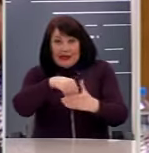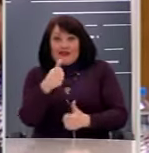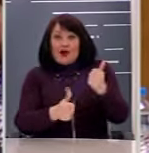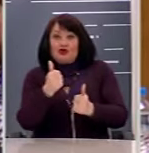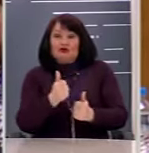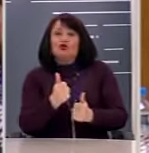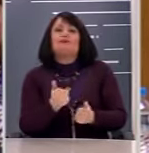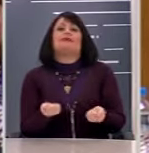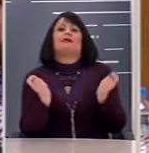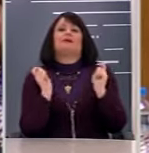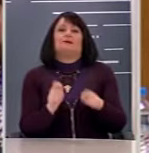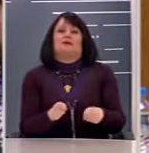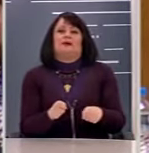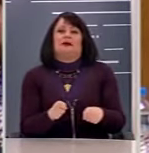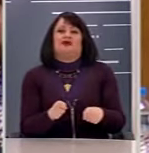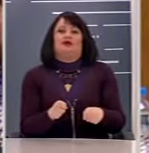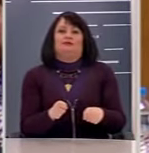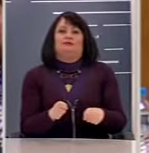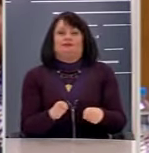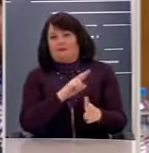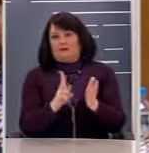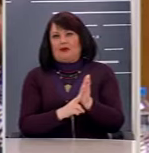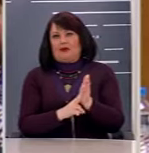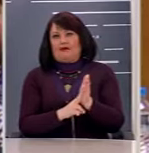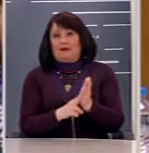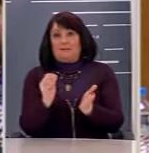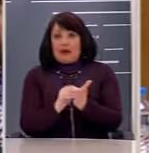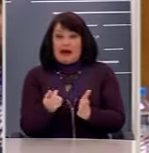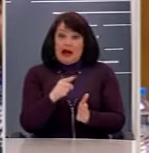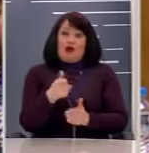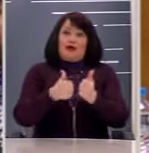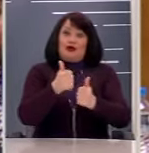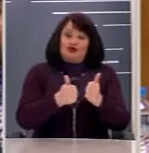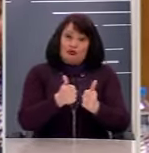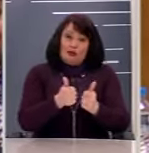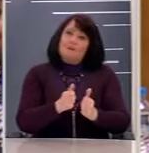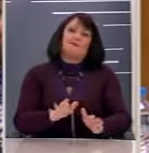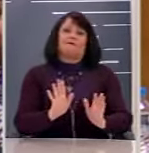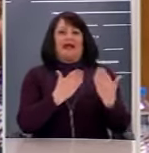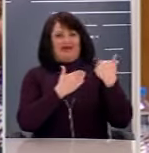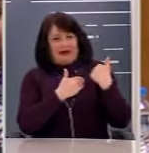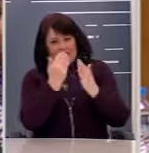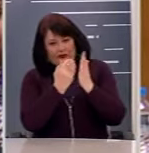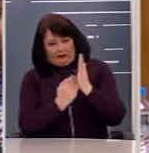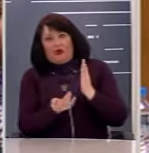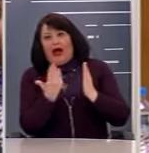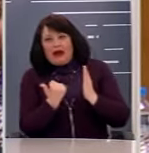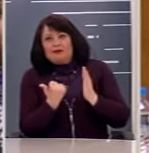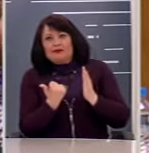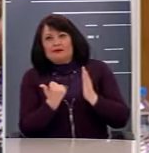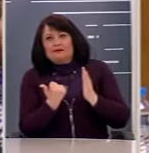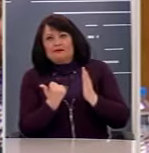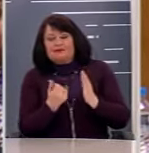κανονισμό στο διαγωνισμό, σε άλλο διαγωνισμό. Η ίδια εταιρεία λοιπόν που δεν ανταποκρίθηκε πήρε τον